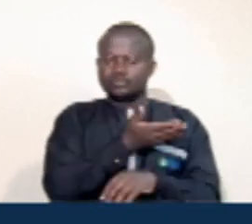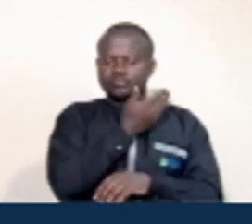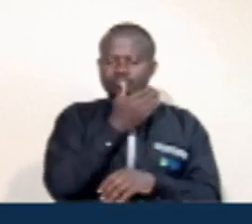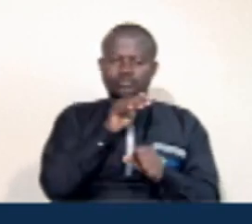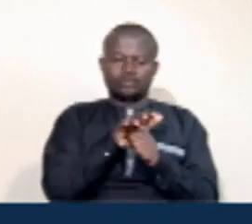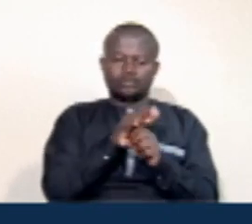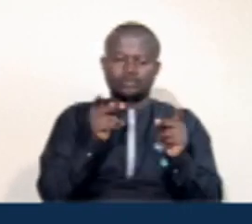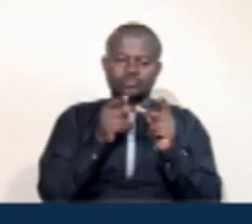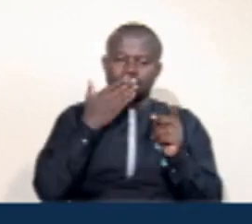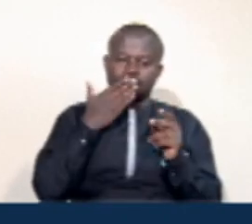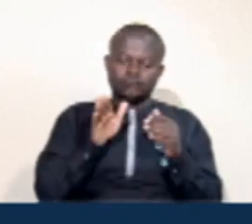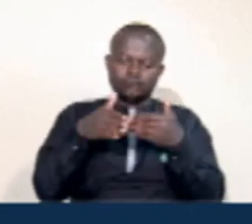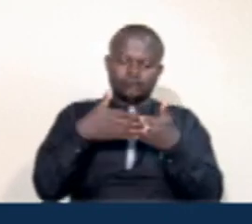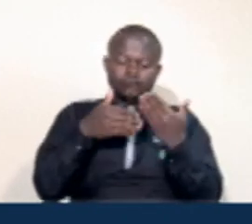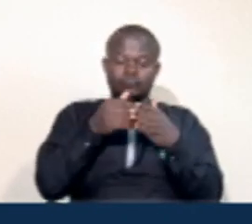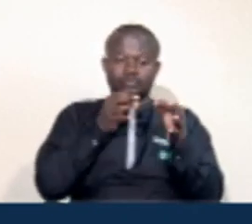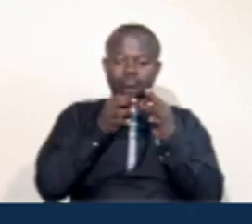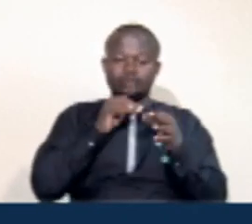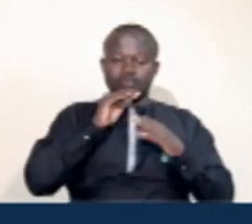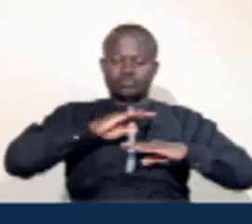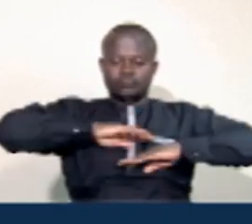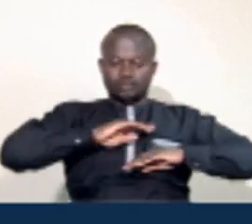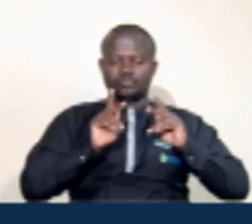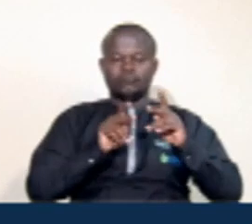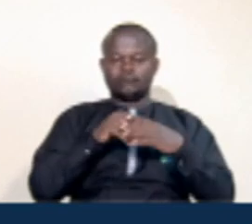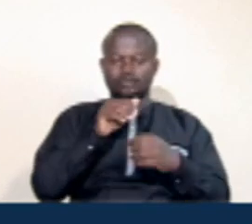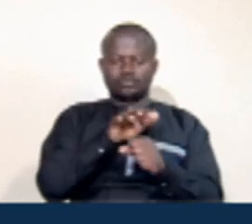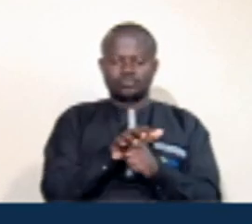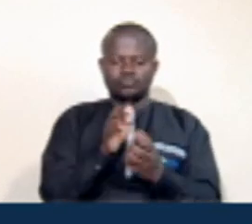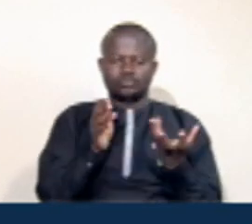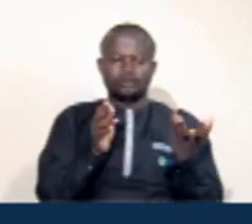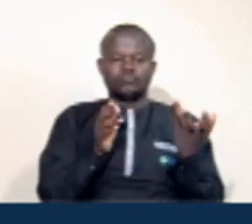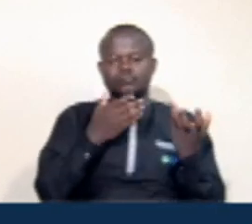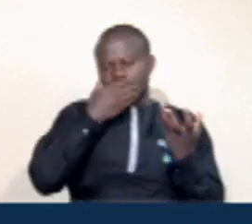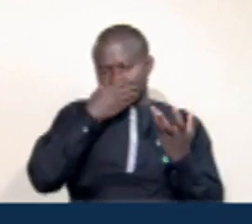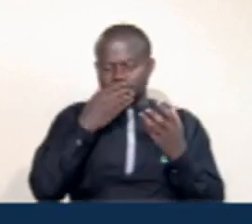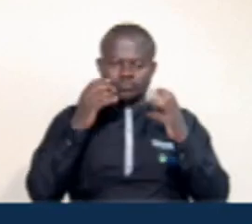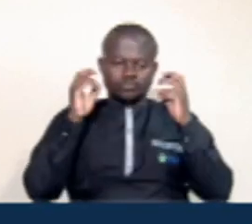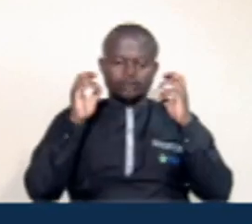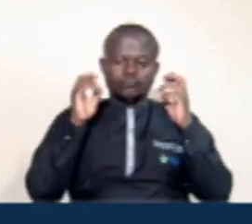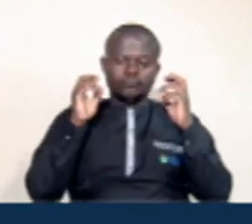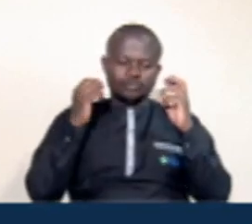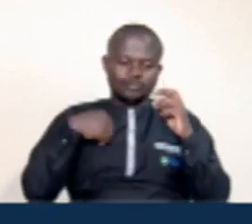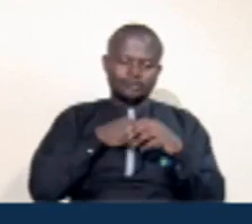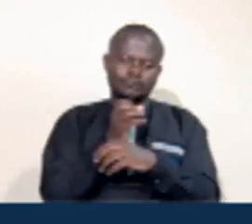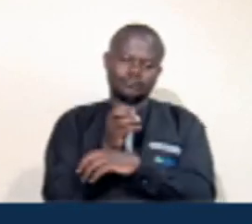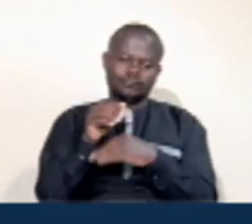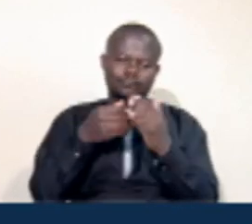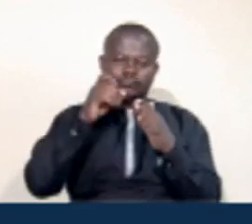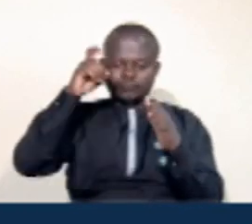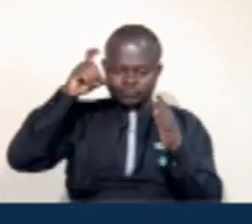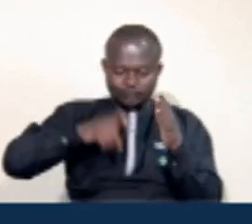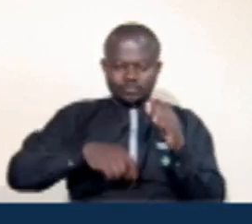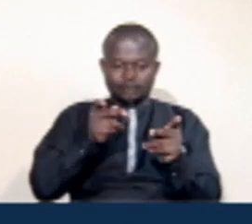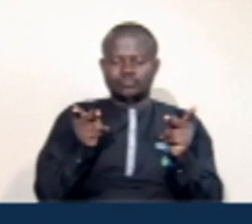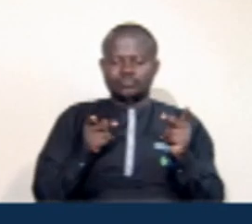ahantu hafunganye twe twisobanura atari umwuka uhagije hari abantu benshi kwambara agapfukamunwa tugiye inama abantu ko bajya bakambara ntibose